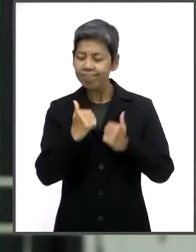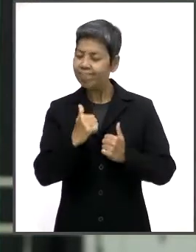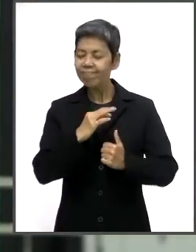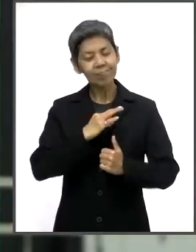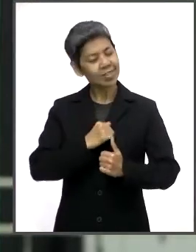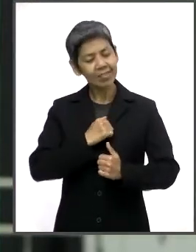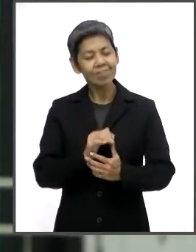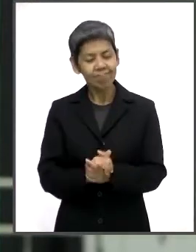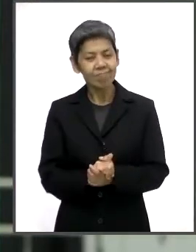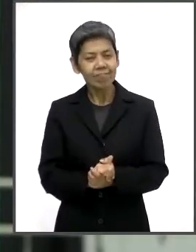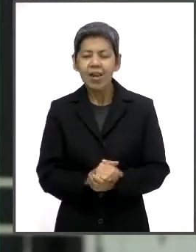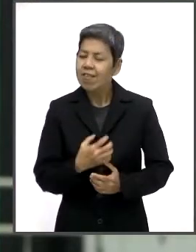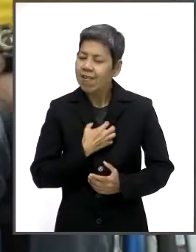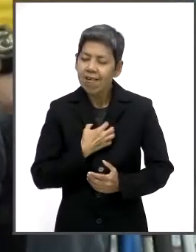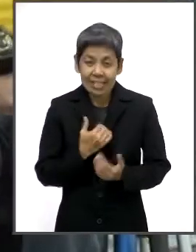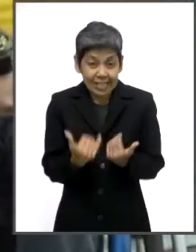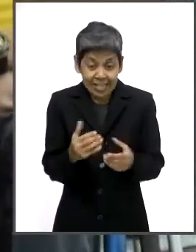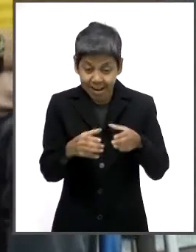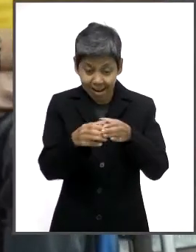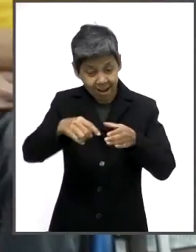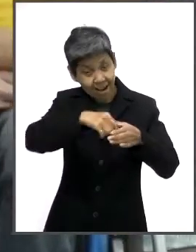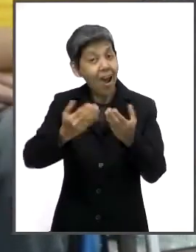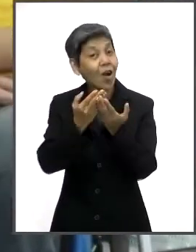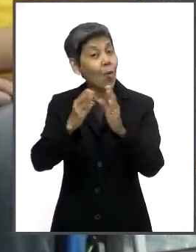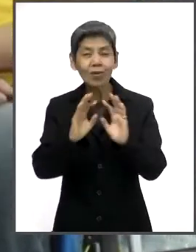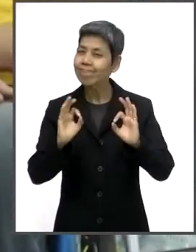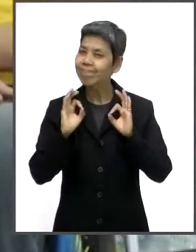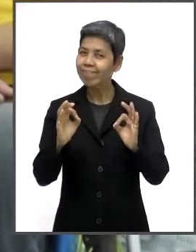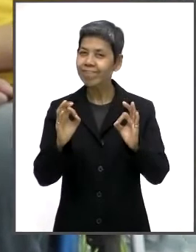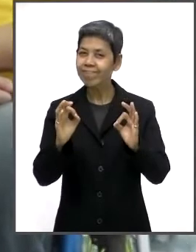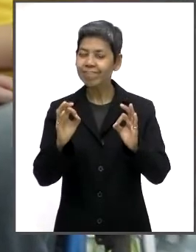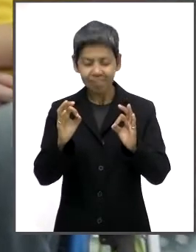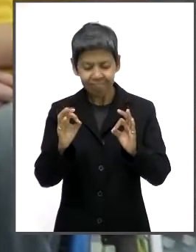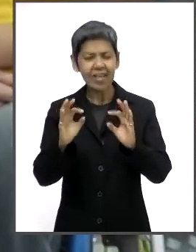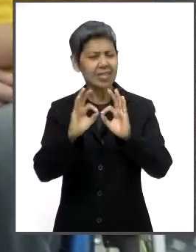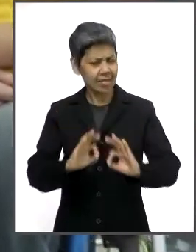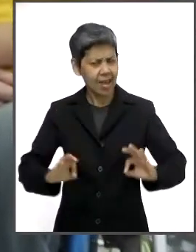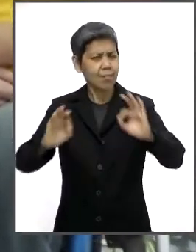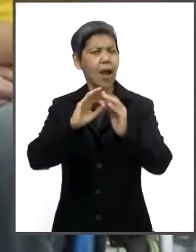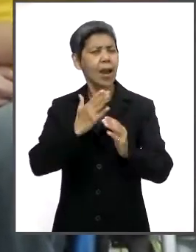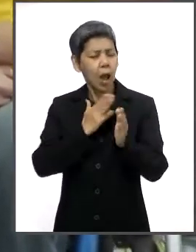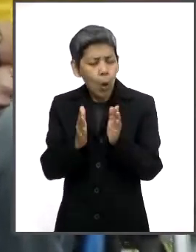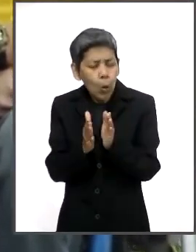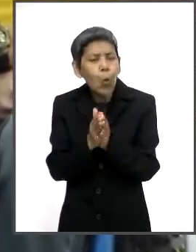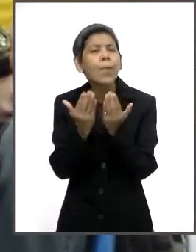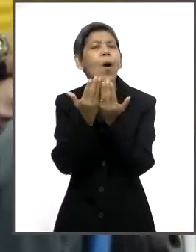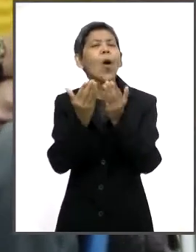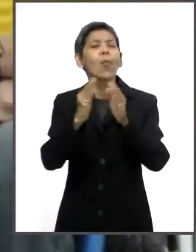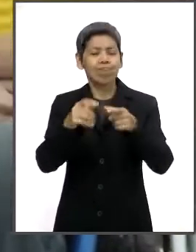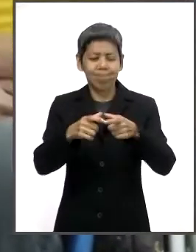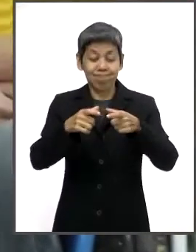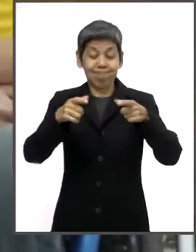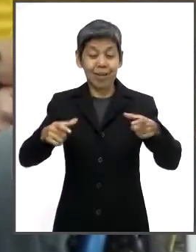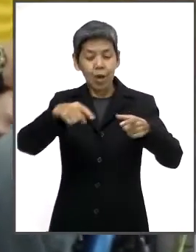แต่เล็กจนโตเนี่ยค่ะแล้วปัจจุบันนี้ก็ถือว่าโอเคแล้ว สิ่งสำคัญคือเราได้อยู่เป็นครอบครัว